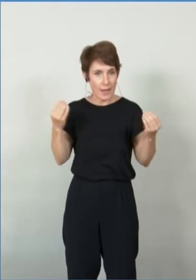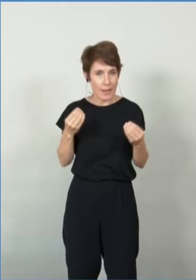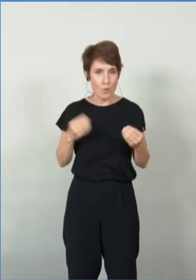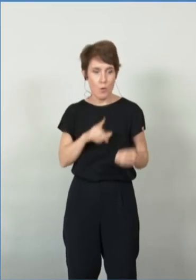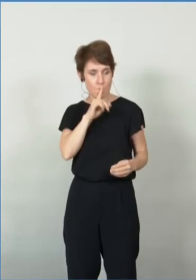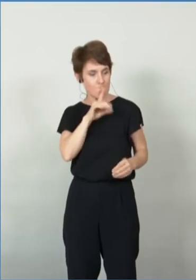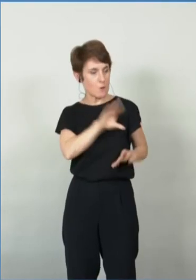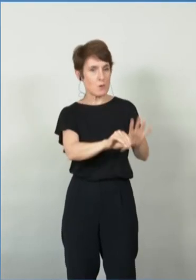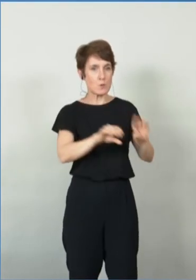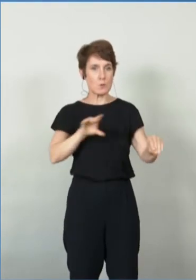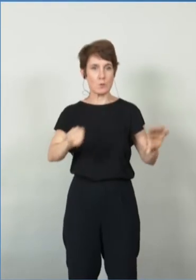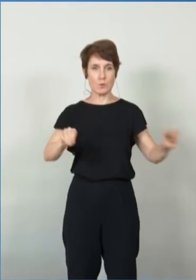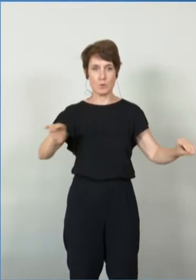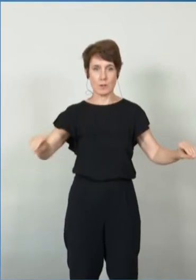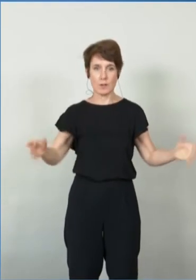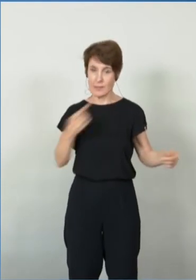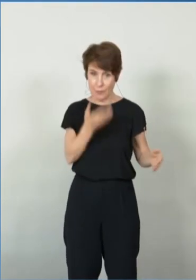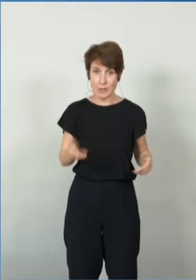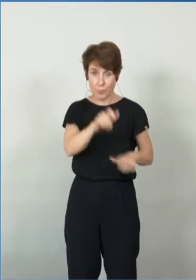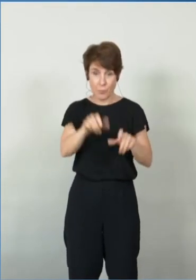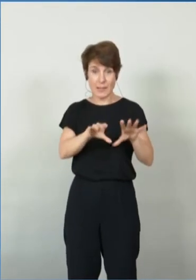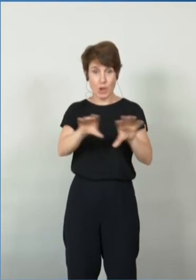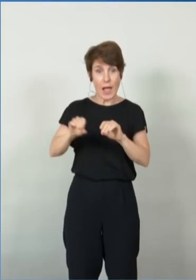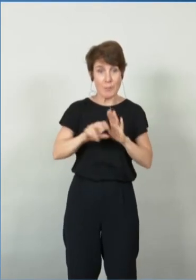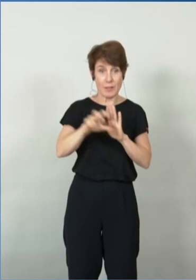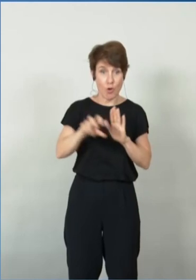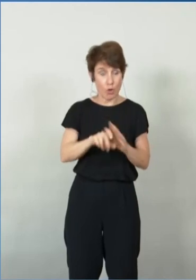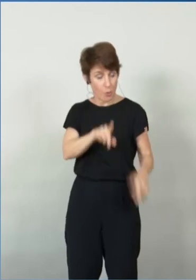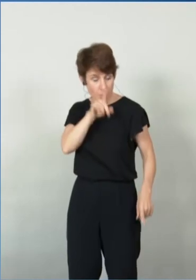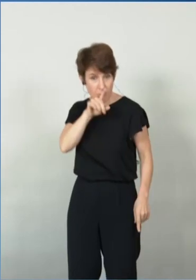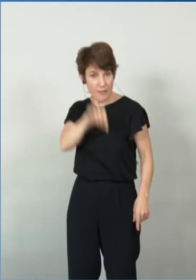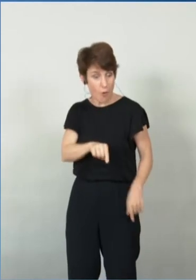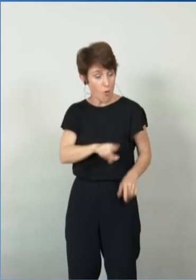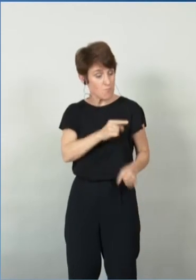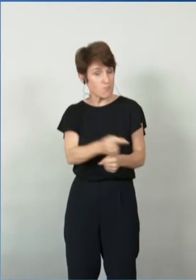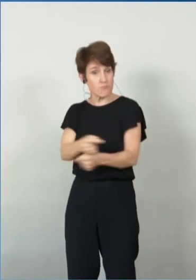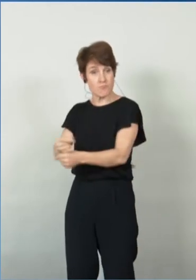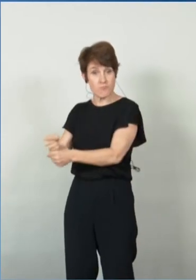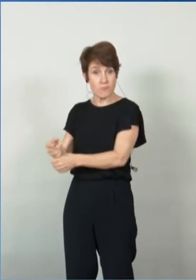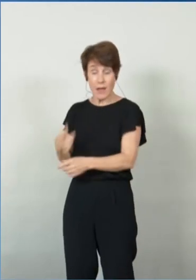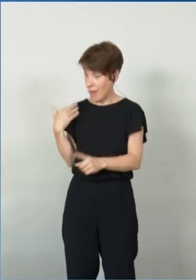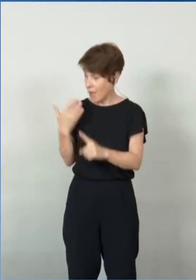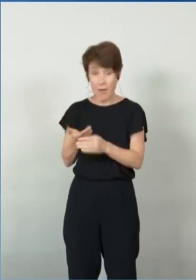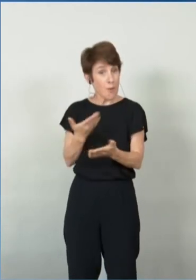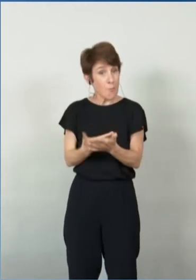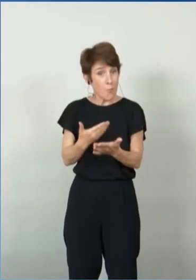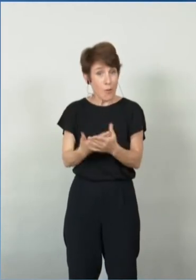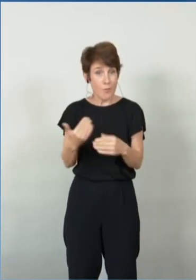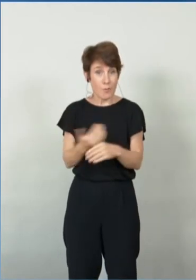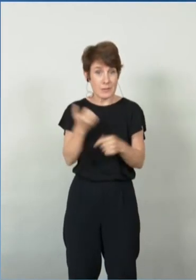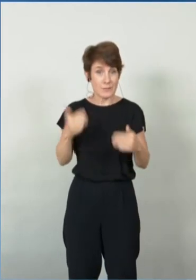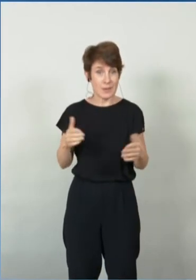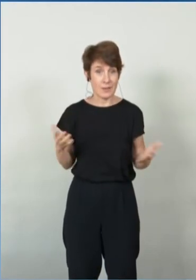grenoblois ne puisse contrecarrer une décision de la municipalité et vous venez encore de le prouver en